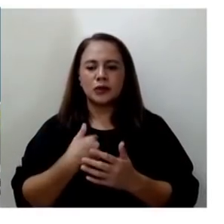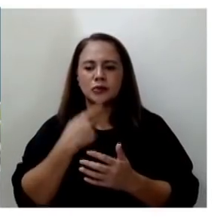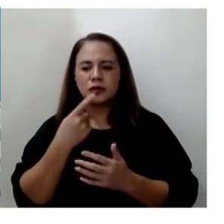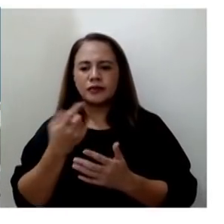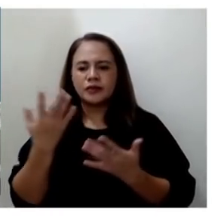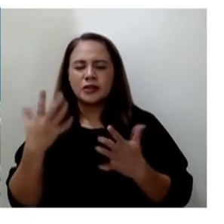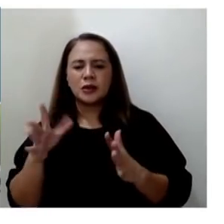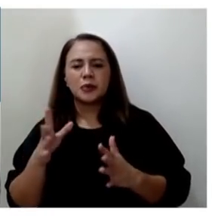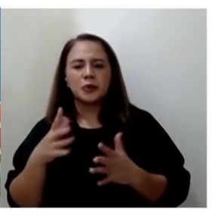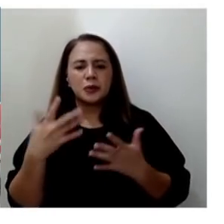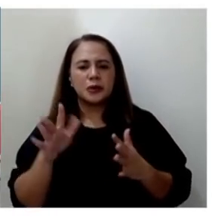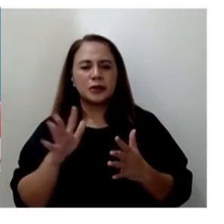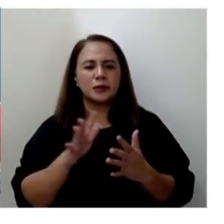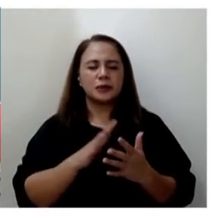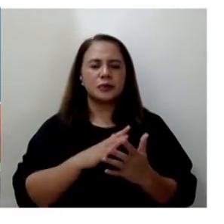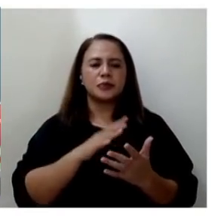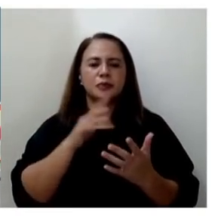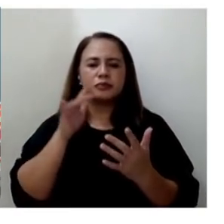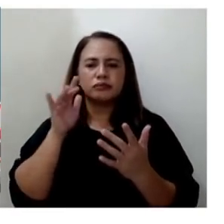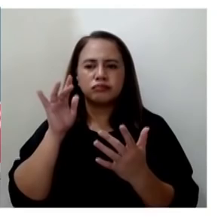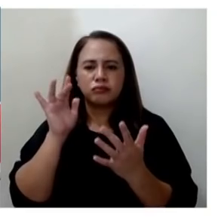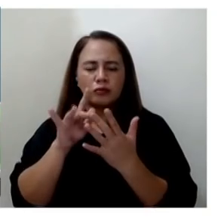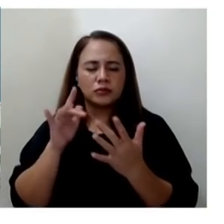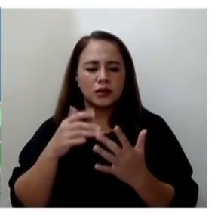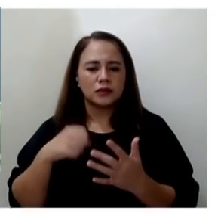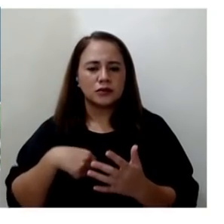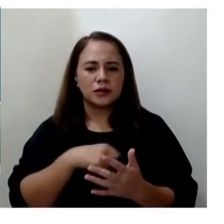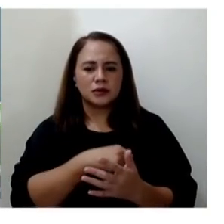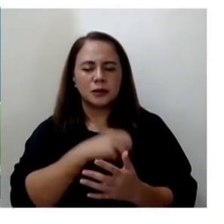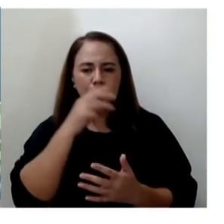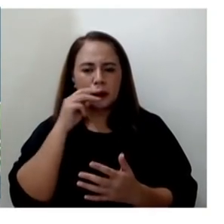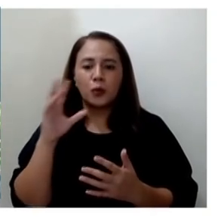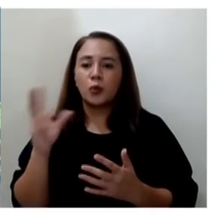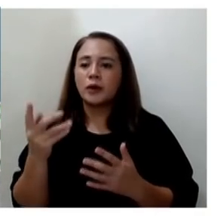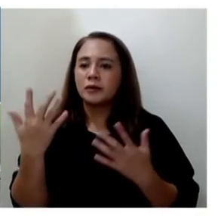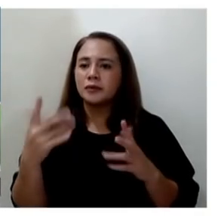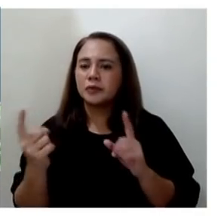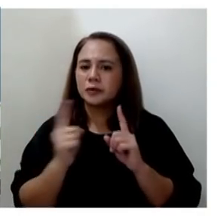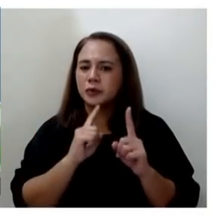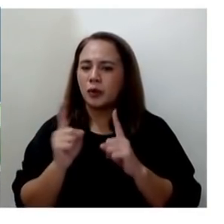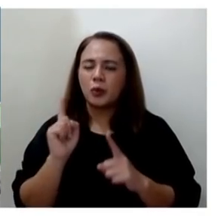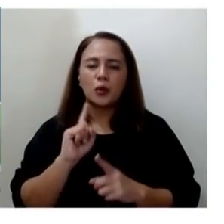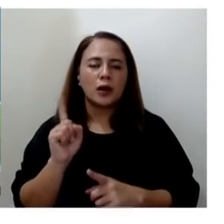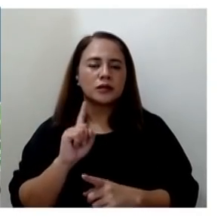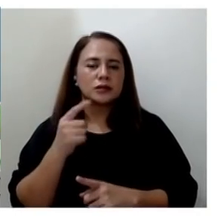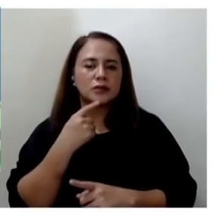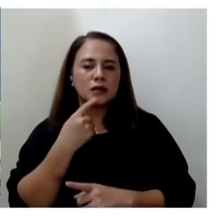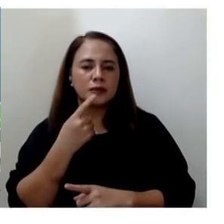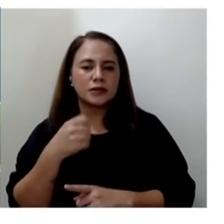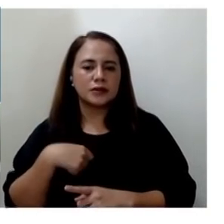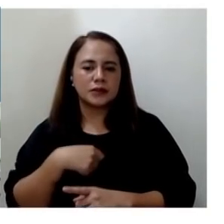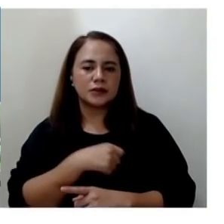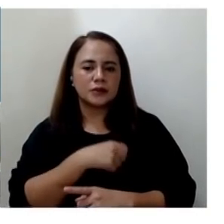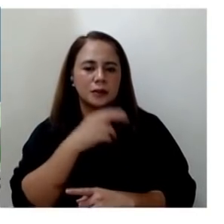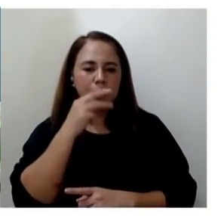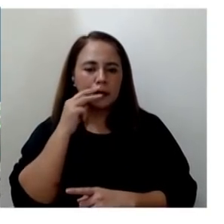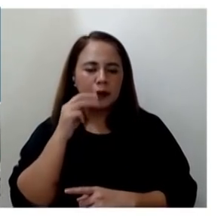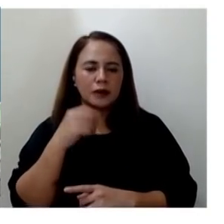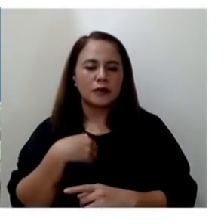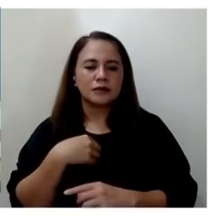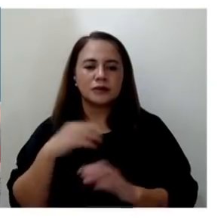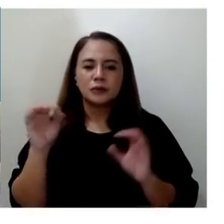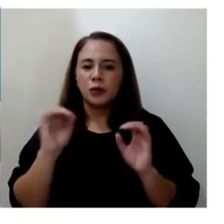already reached out to the senator. Kailan po nangyari yung pag-uusap ninyo? Ano pong sinabi ni Senator Pacquiao sa inyo? Wala po